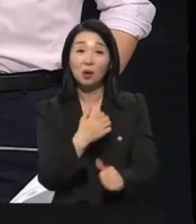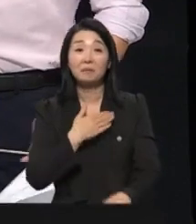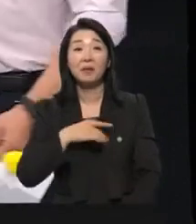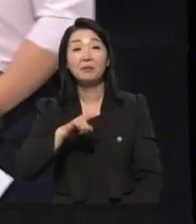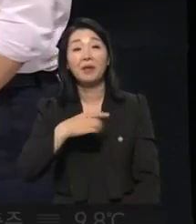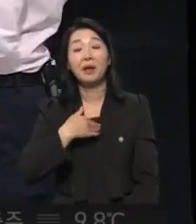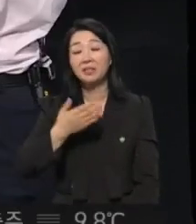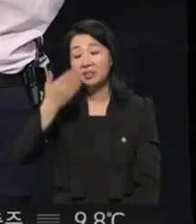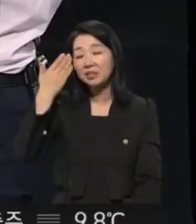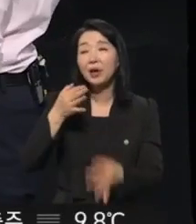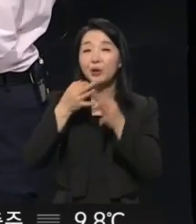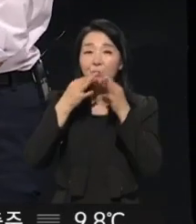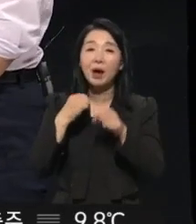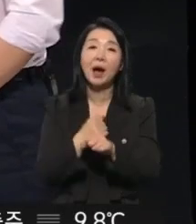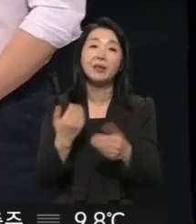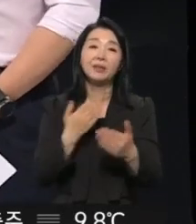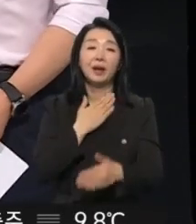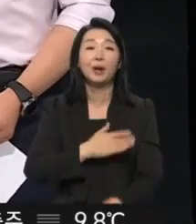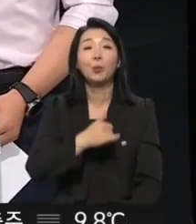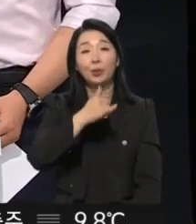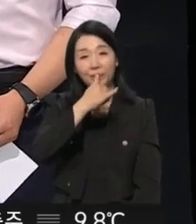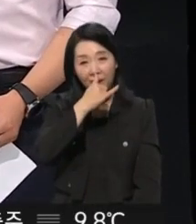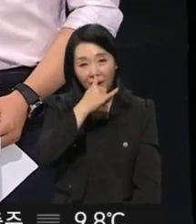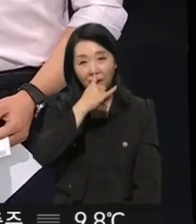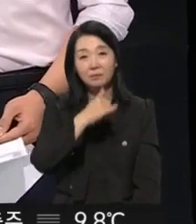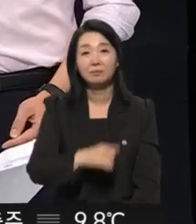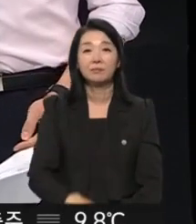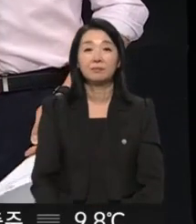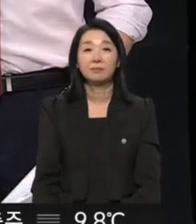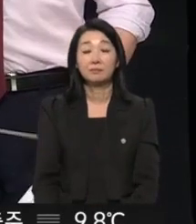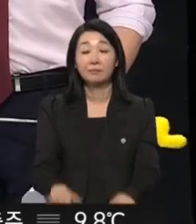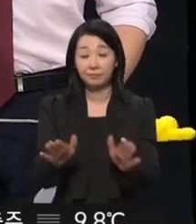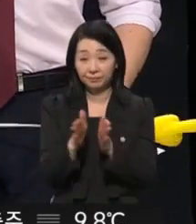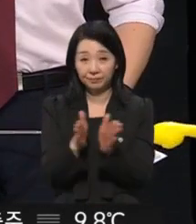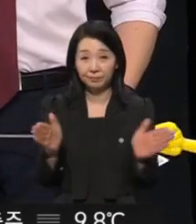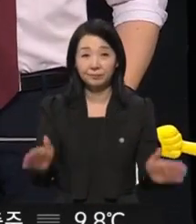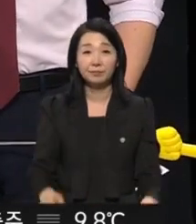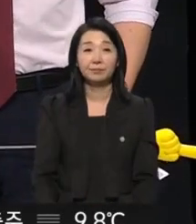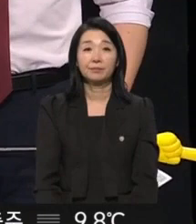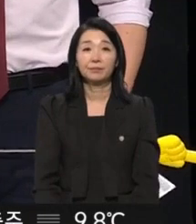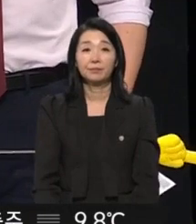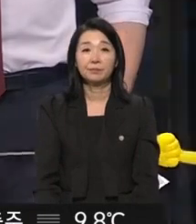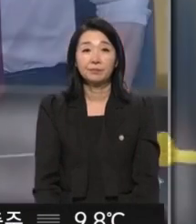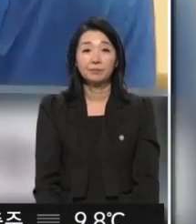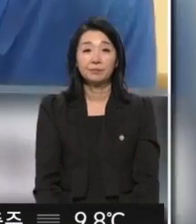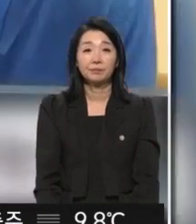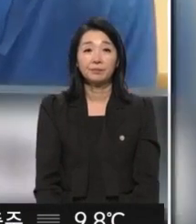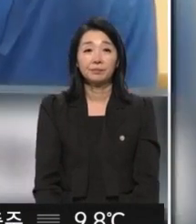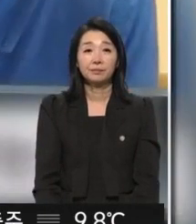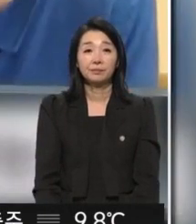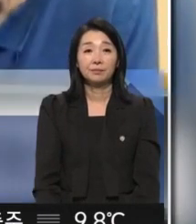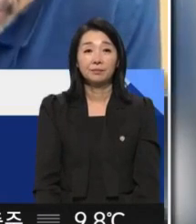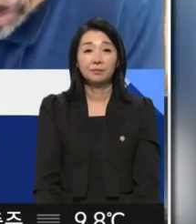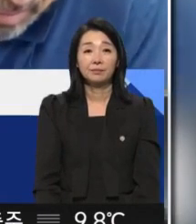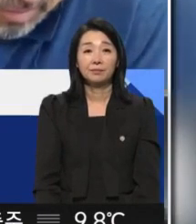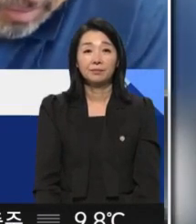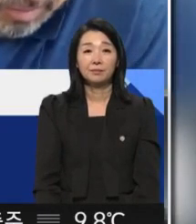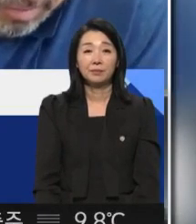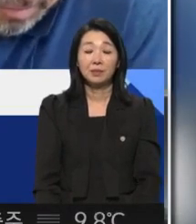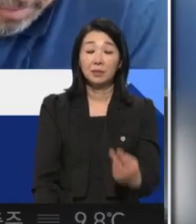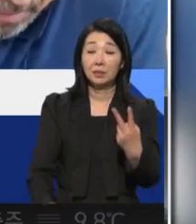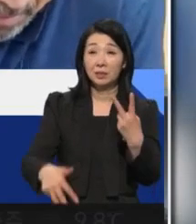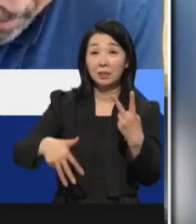내가 지난 금요일에 한 일을 알고 있다인데요. 바로 시작하겠습니다. 2차 비대위가 다시